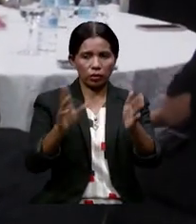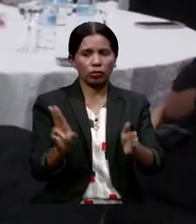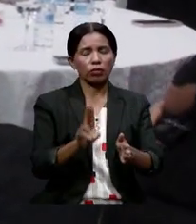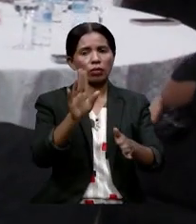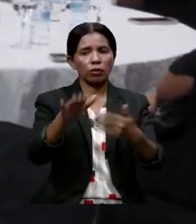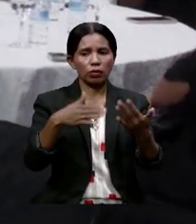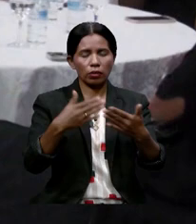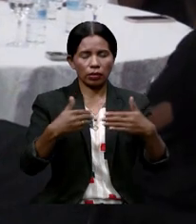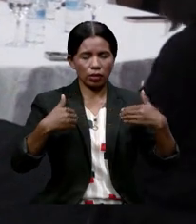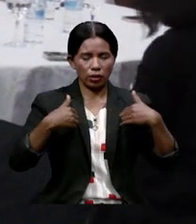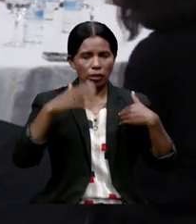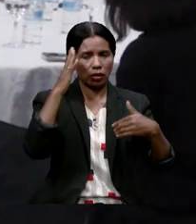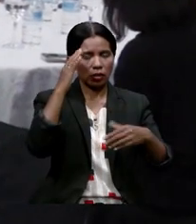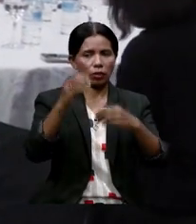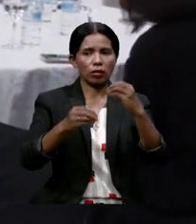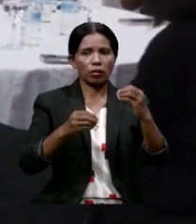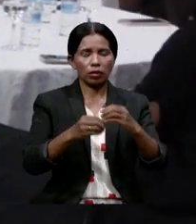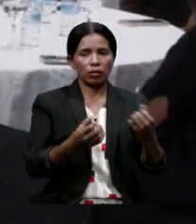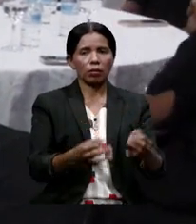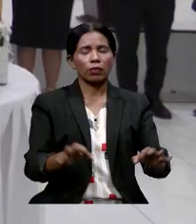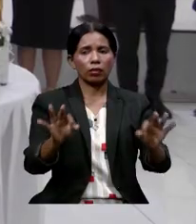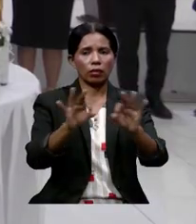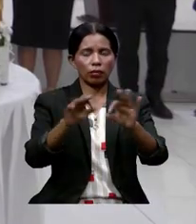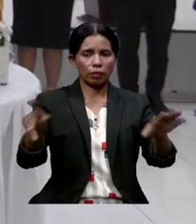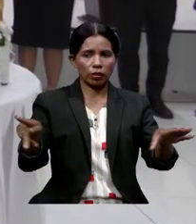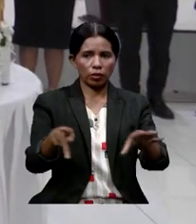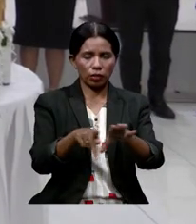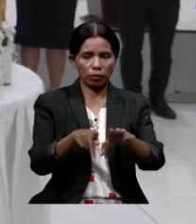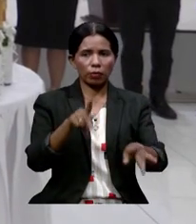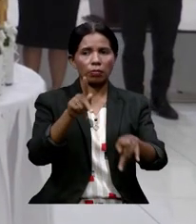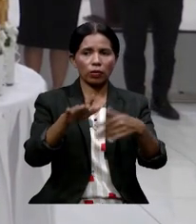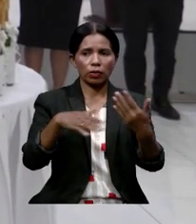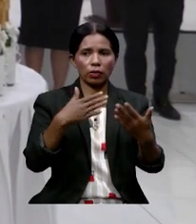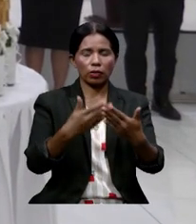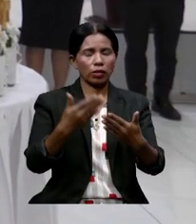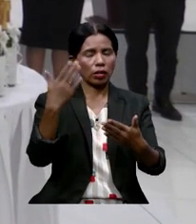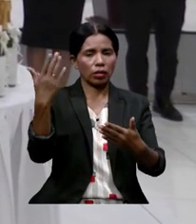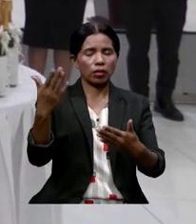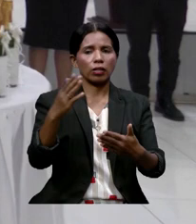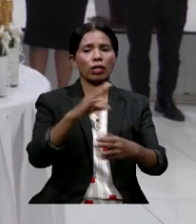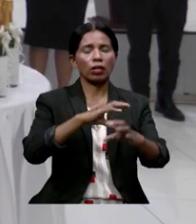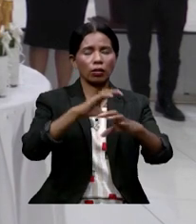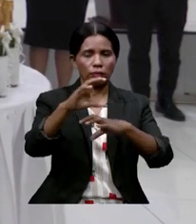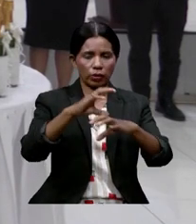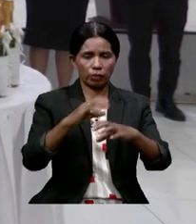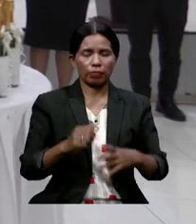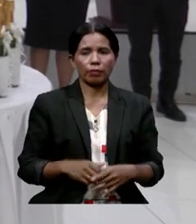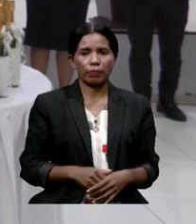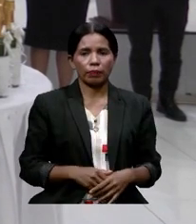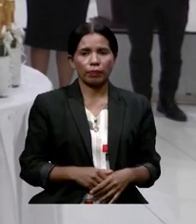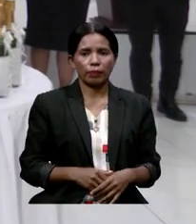sira bele iha konhecimento konaba importansia participasaun sidadaun ho tunian iha comercio. Equipo cobertura ZMN.